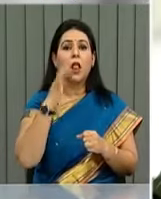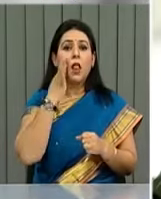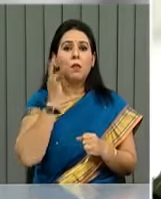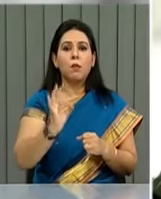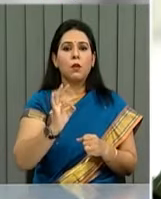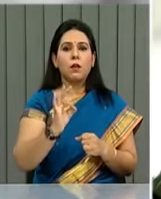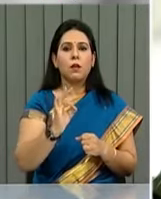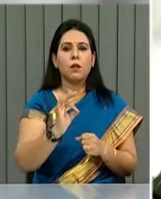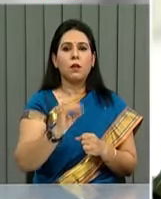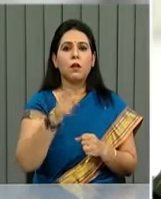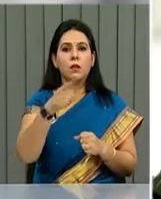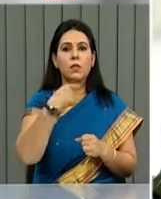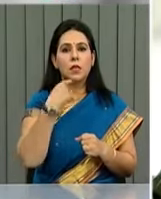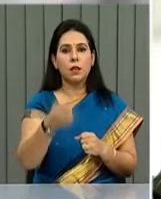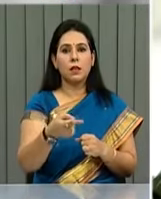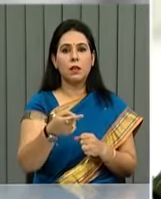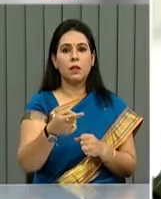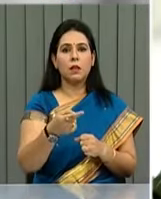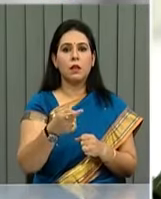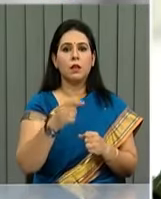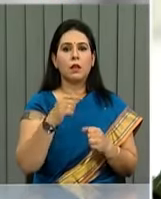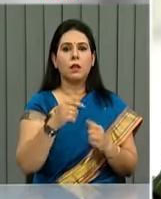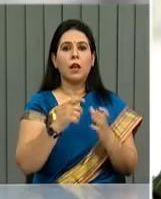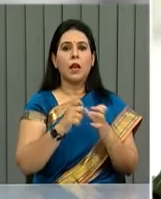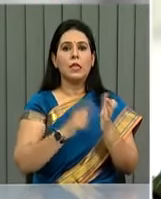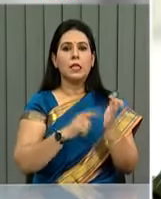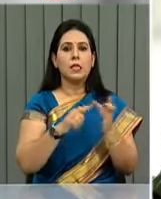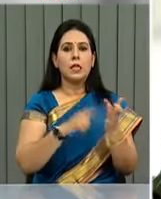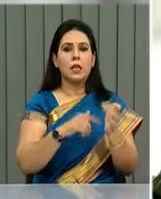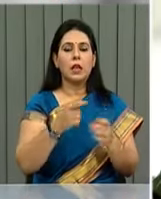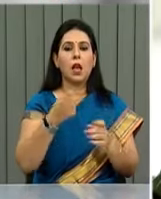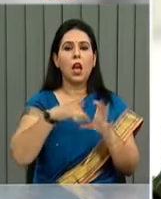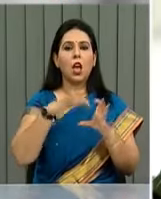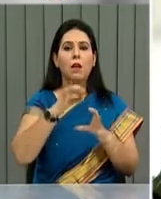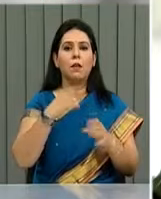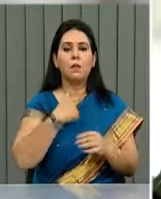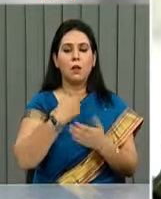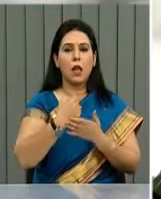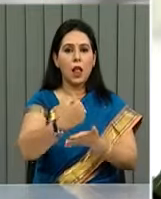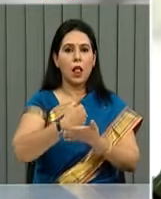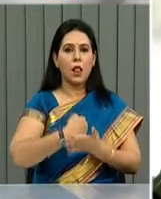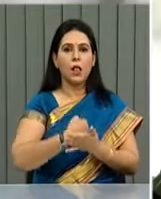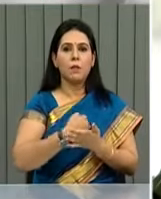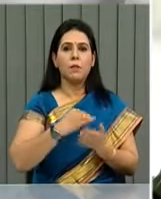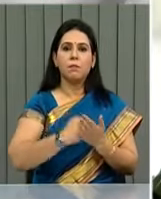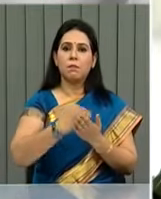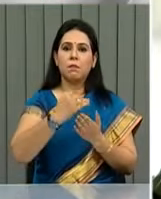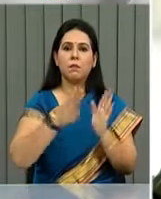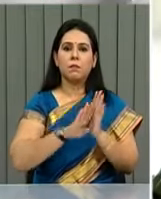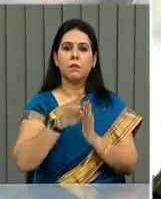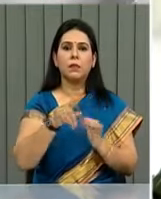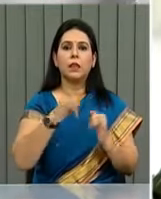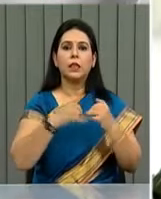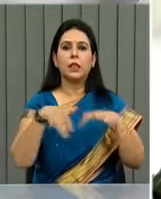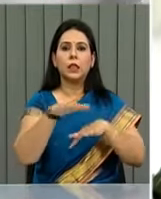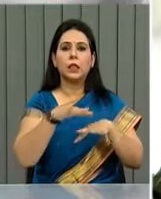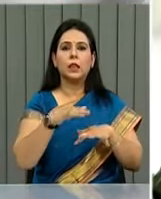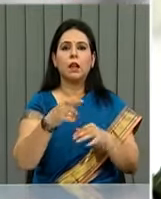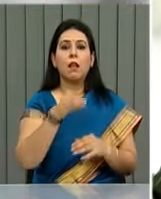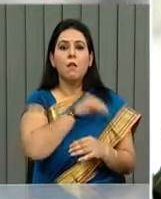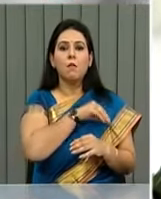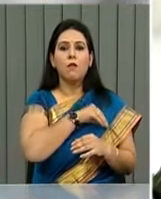ये भी कहा है कि आगे कैशलेस इकोनॉमी की ओर बढ़ने में ये हमारी सहायता कर सकती है, इसको सिस्टम को इससे